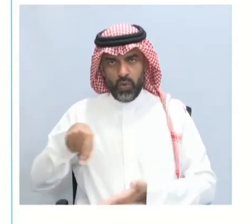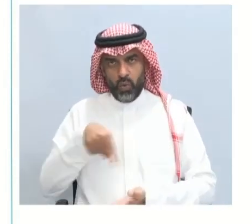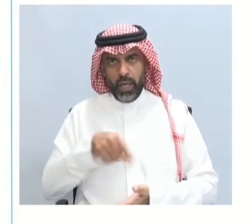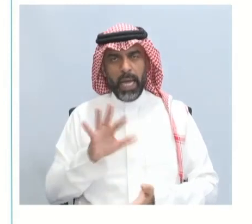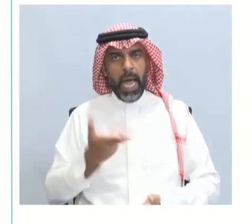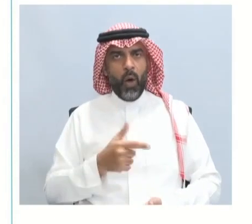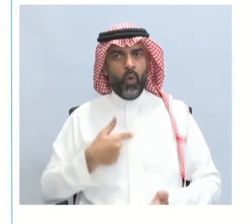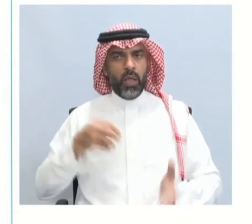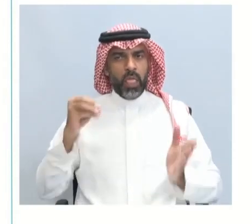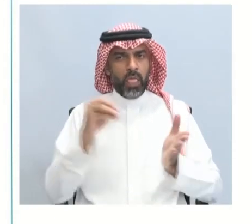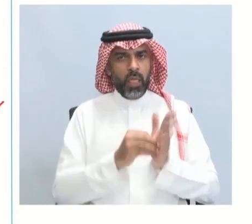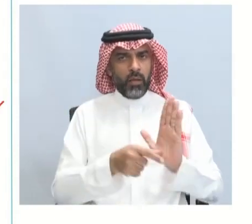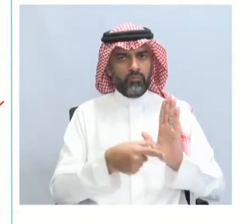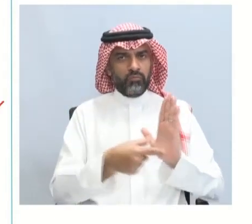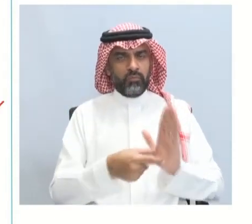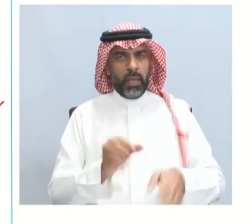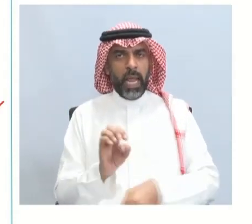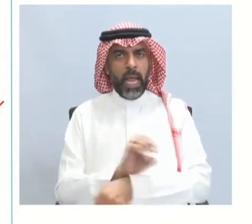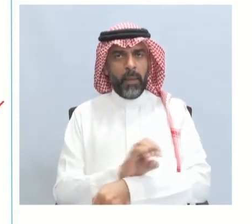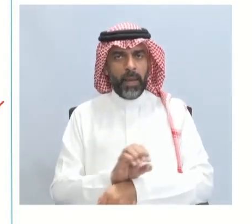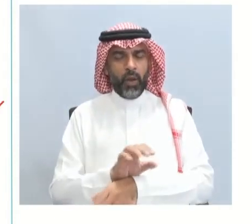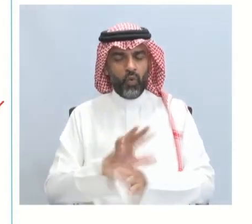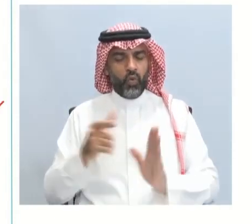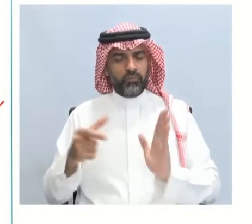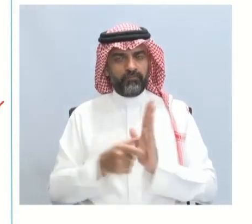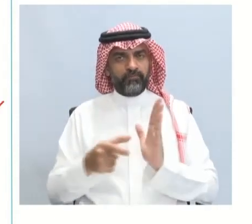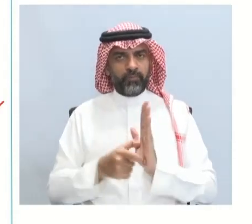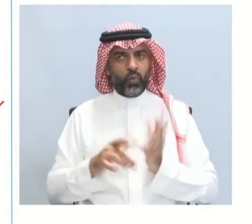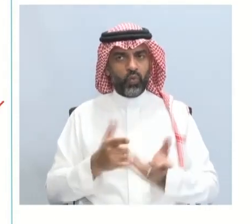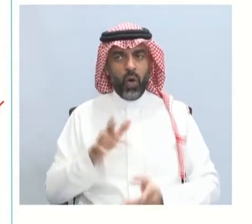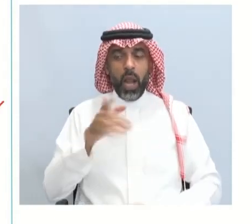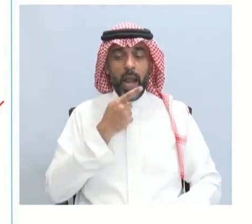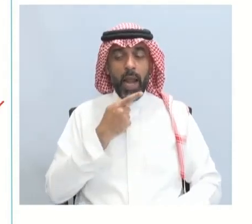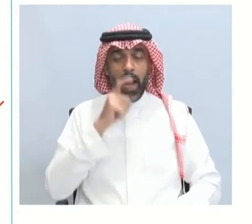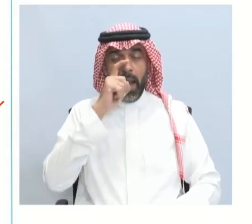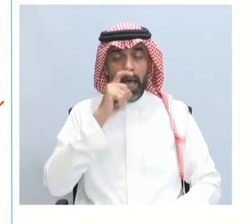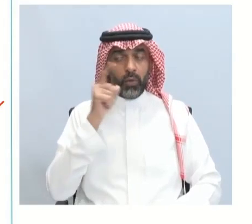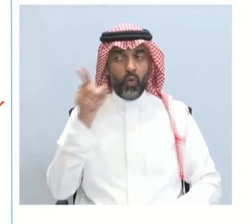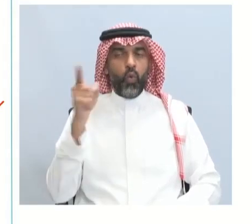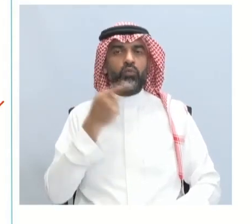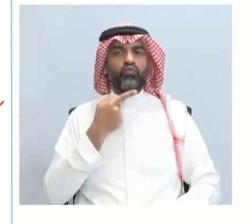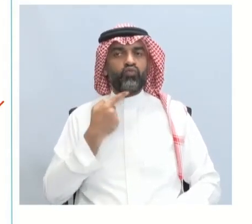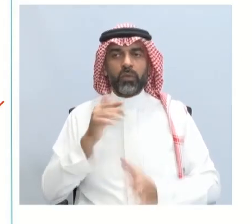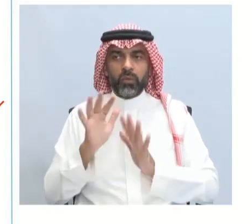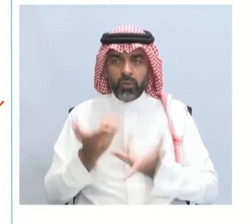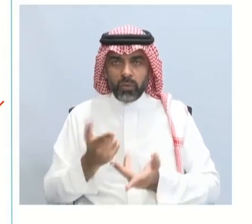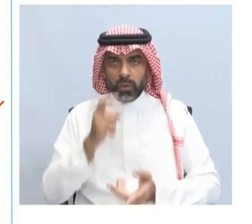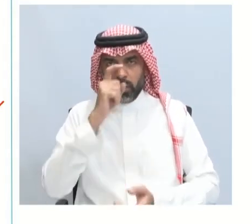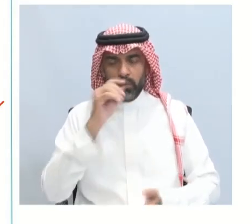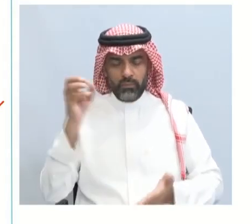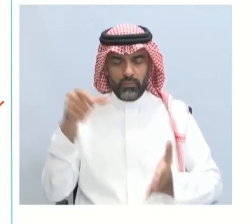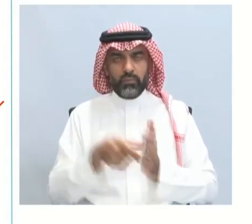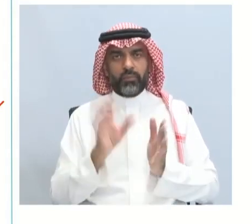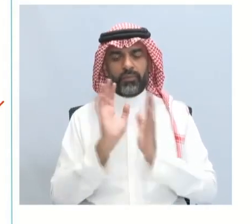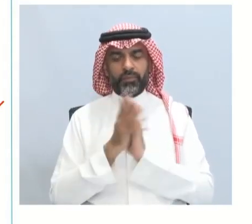بالصياغة لابد ان تعرفه من مديرك لكي لا تكتب معلومات لا يرغب المدير بذكرها ايضا